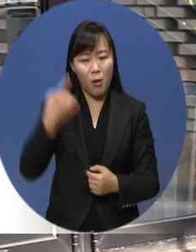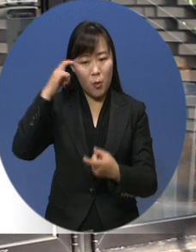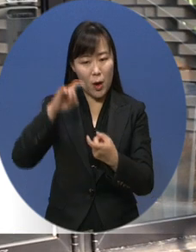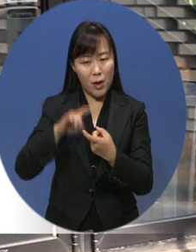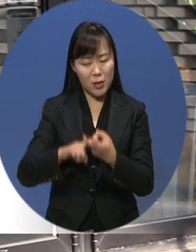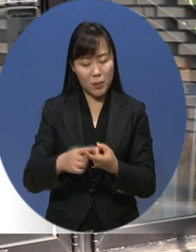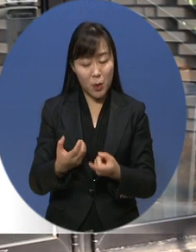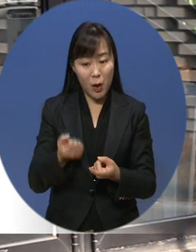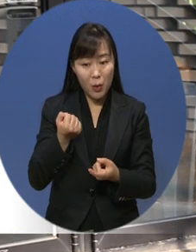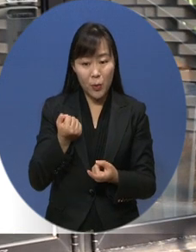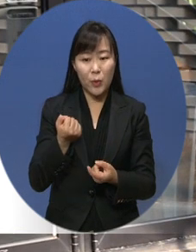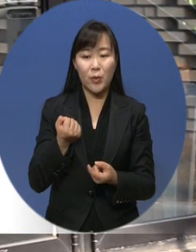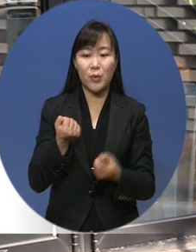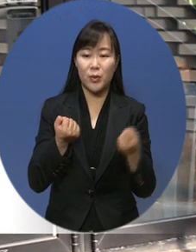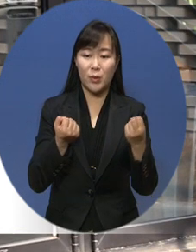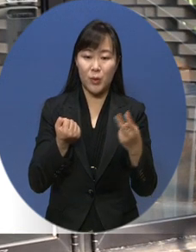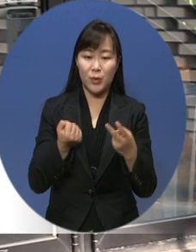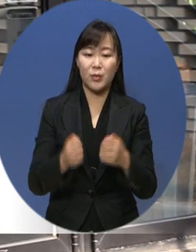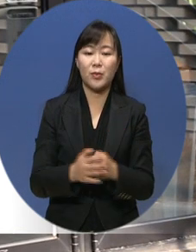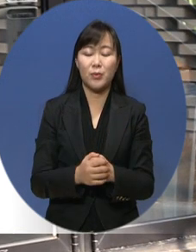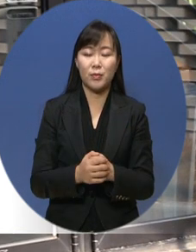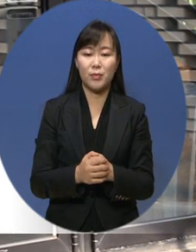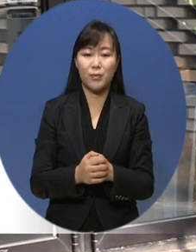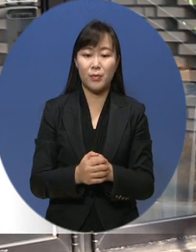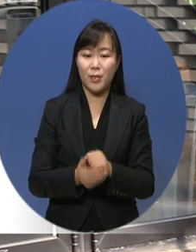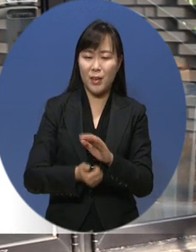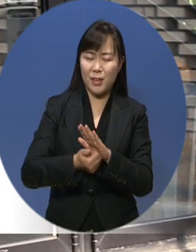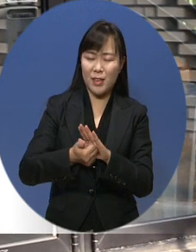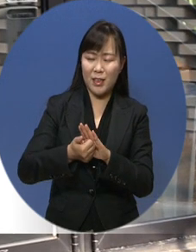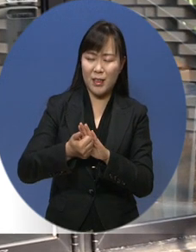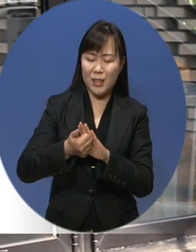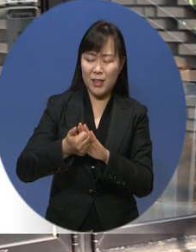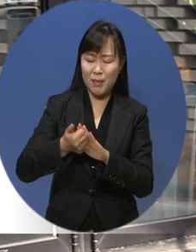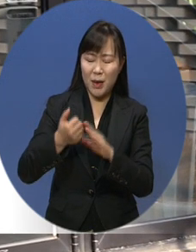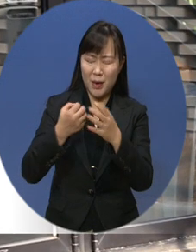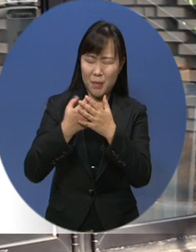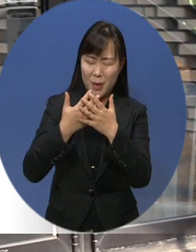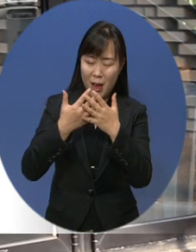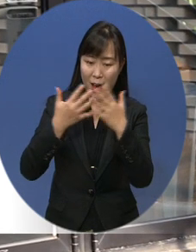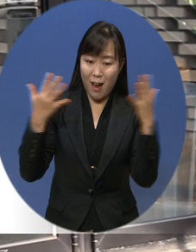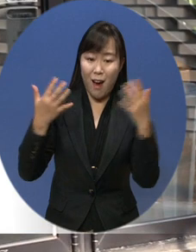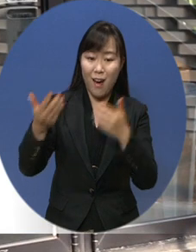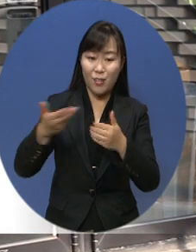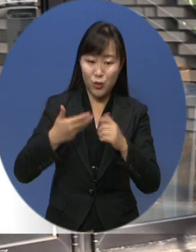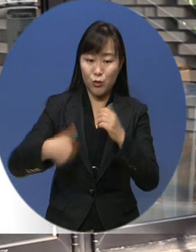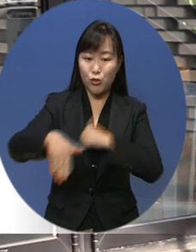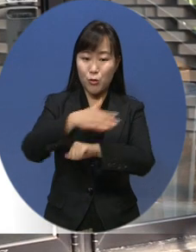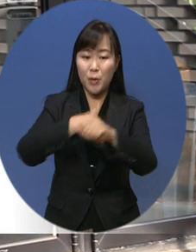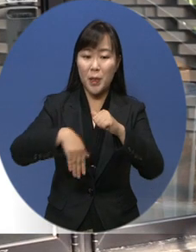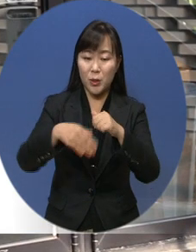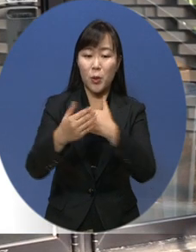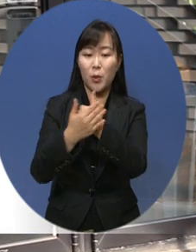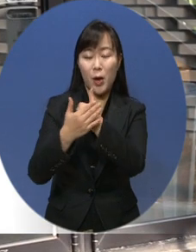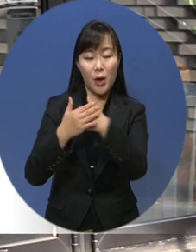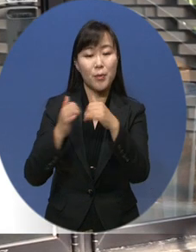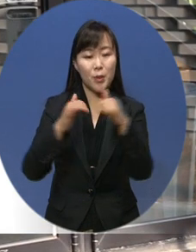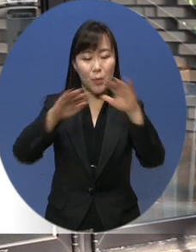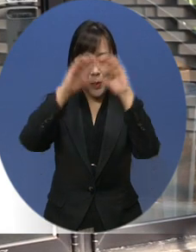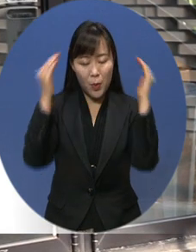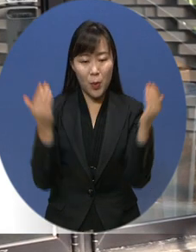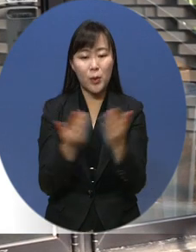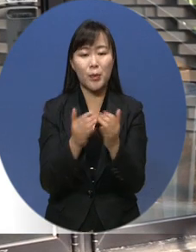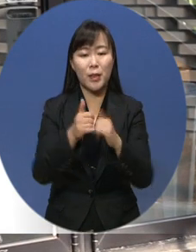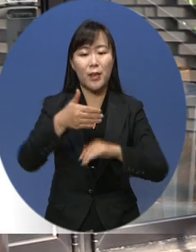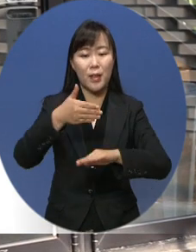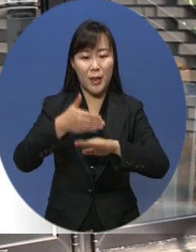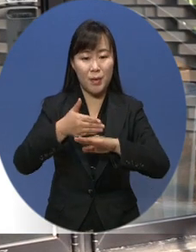관심을 가져주시고 이렇게 이제 희망이라는 빛이 보이게끔 주변에서 도와주신 모든